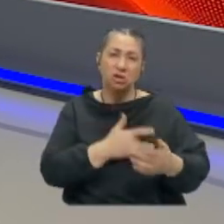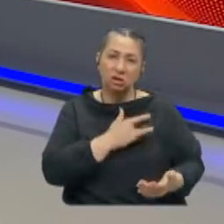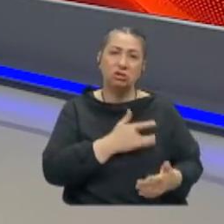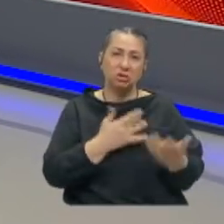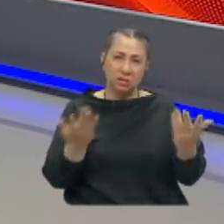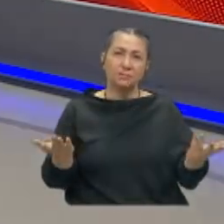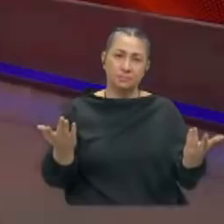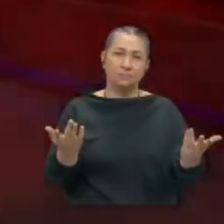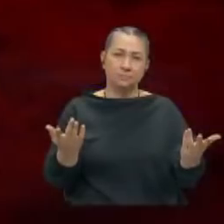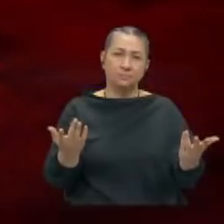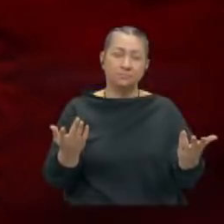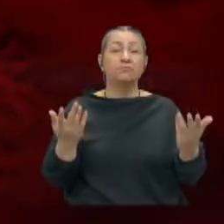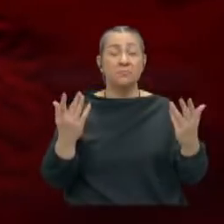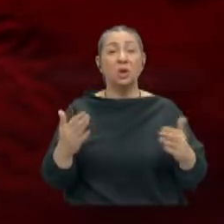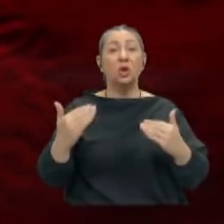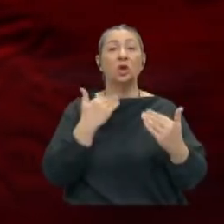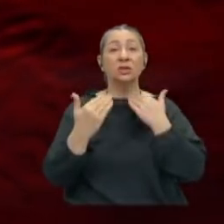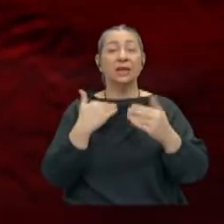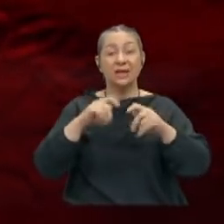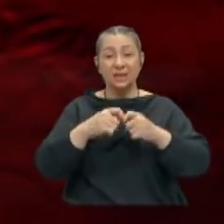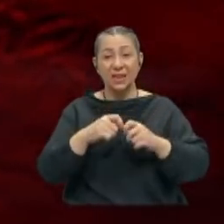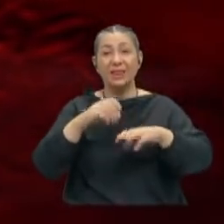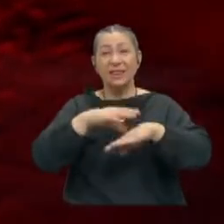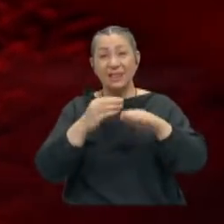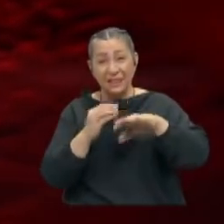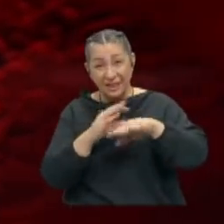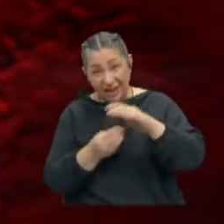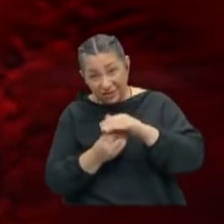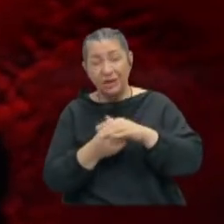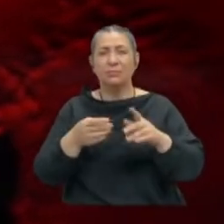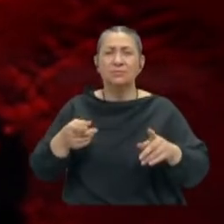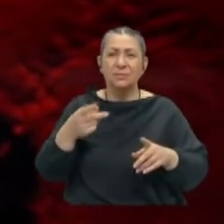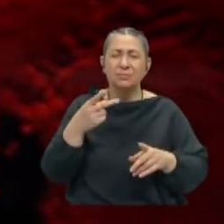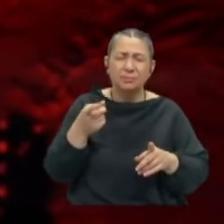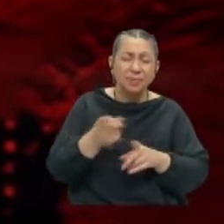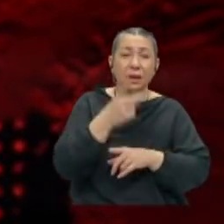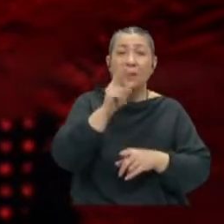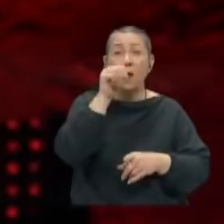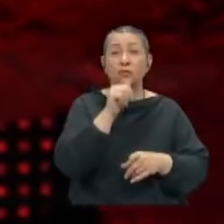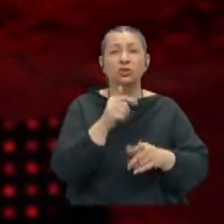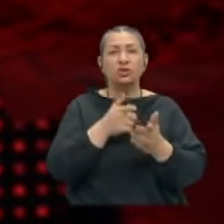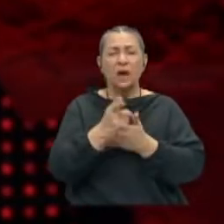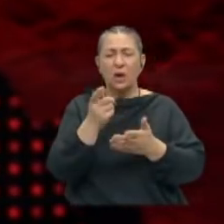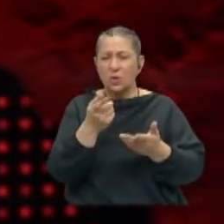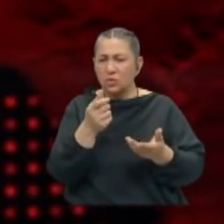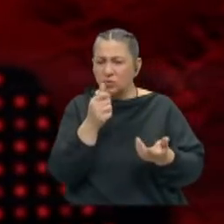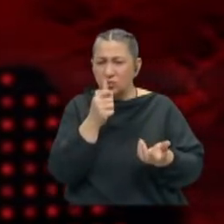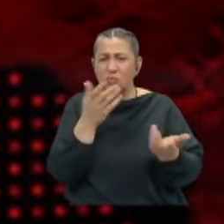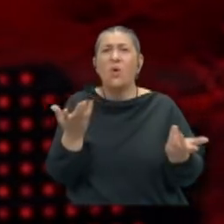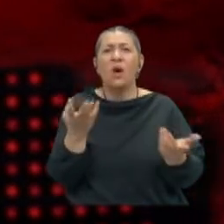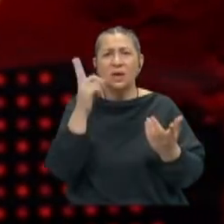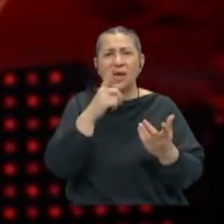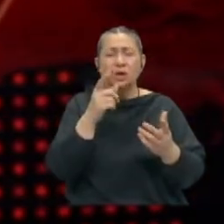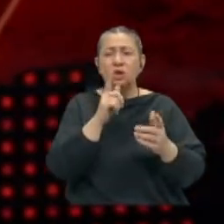çelişkili demiş. Efendim Yozgat, Kırşehir, Nevşehir ve Çorum'dan 2600 çiftçi kuraklık nedeniyle